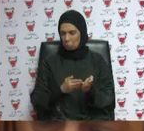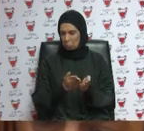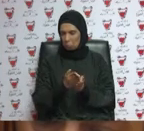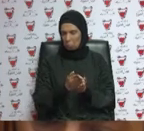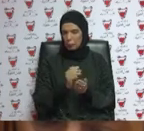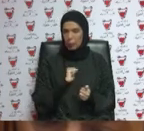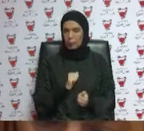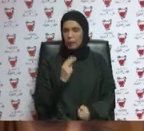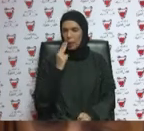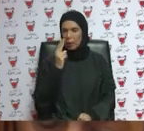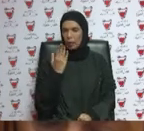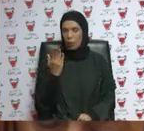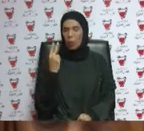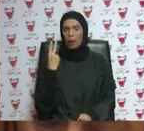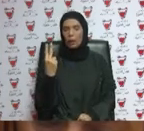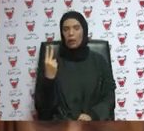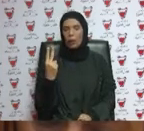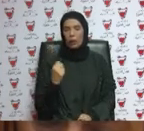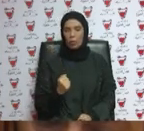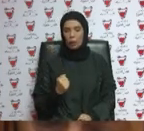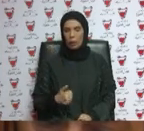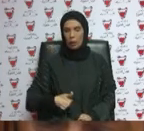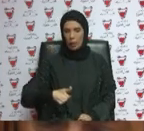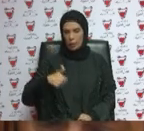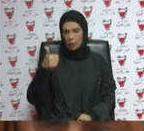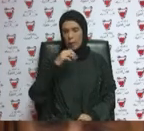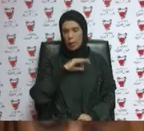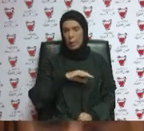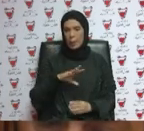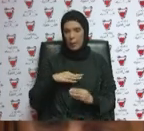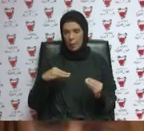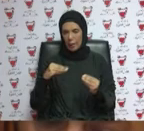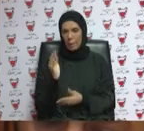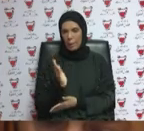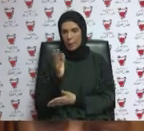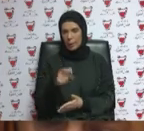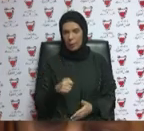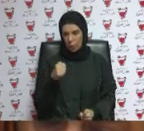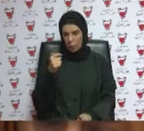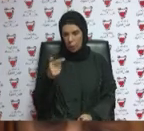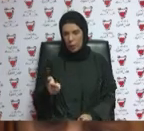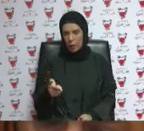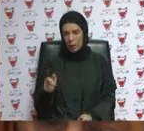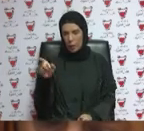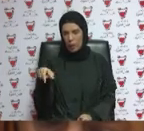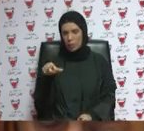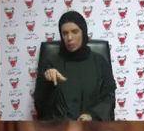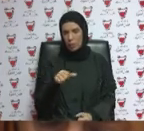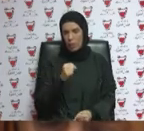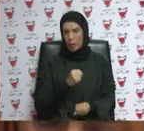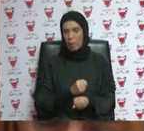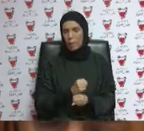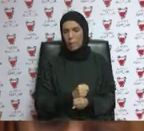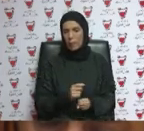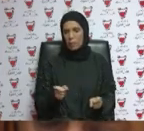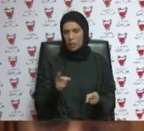أتقدم باقتراحين. الاقتراح الأول، أليس من الأجدر هيئة التأمينات تدفع مباشرة إلى القوى العاملة البحرينية